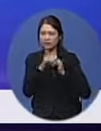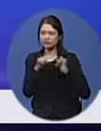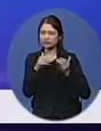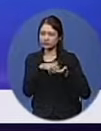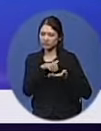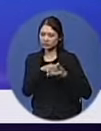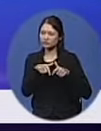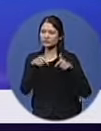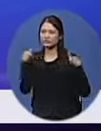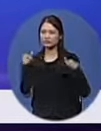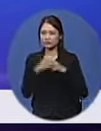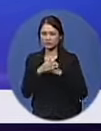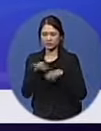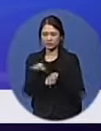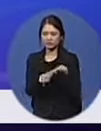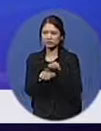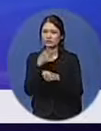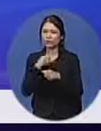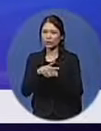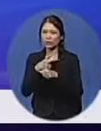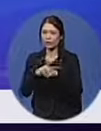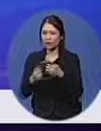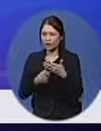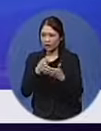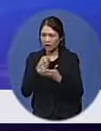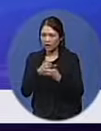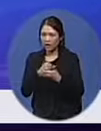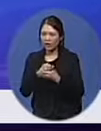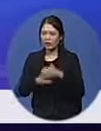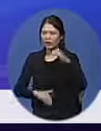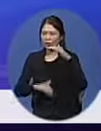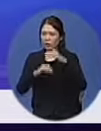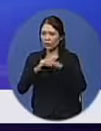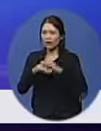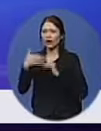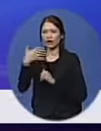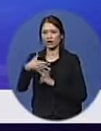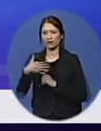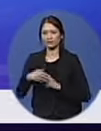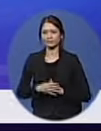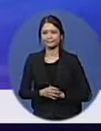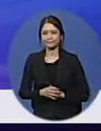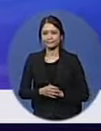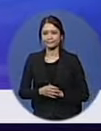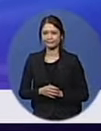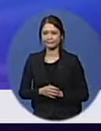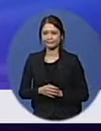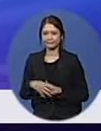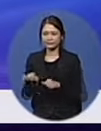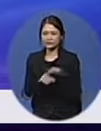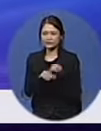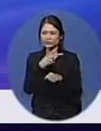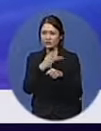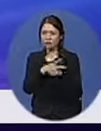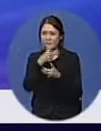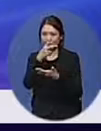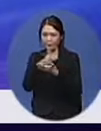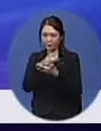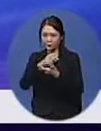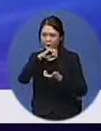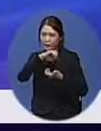있는데 정작 특수교사 수는 법정 정원에 미치지 못하는 것으로 나타났습니다. 특수교사 법정